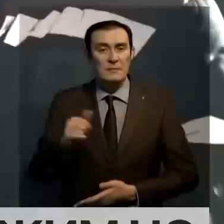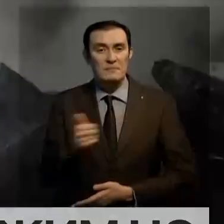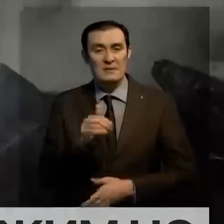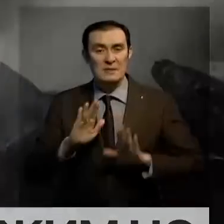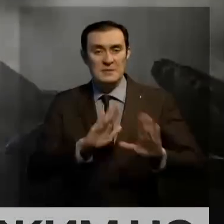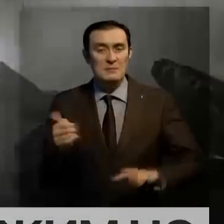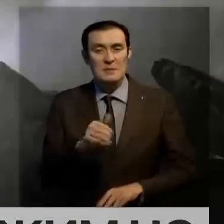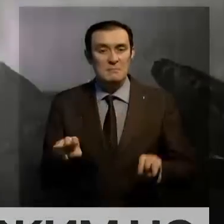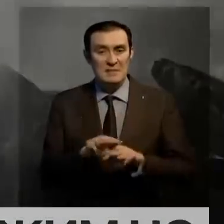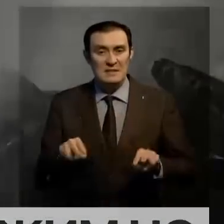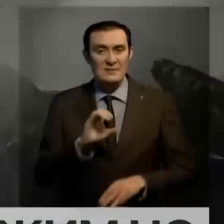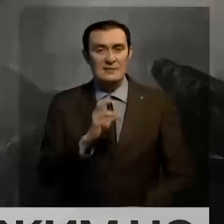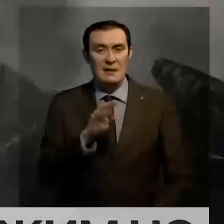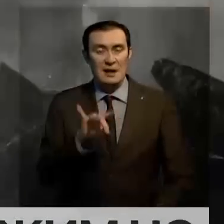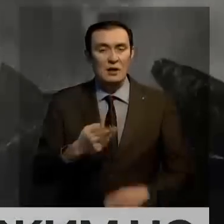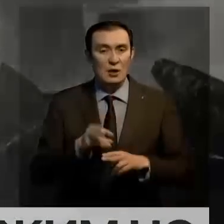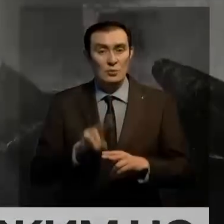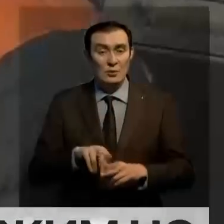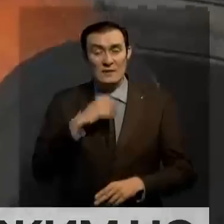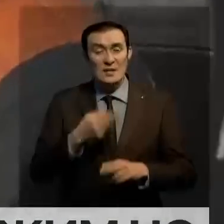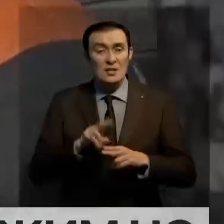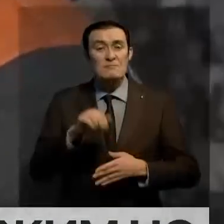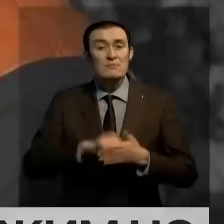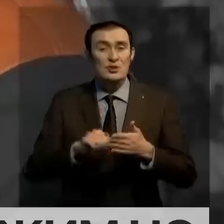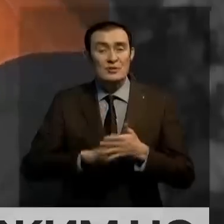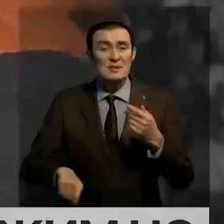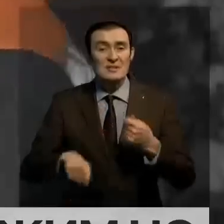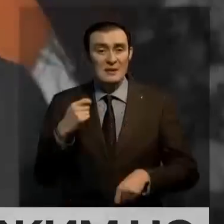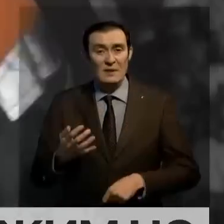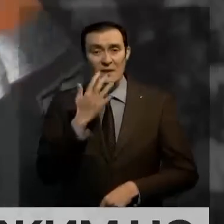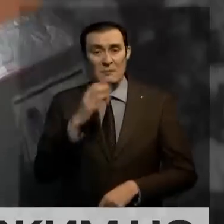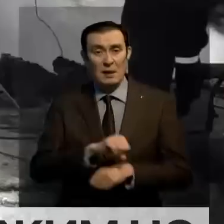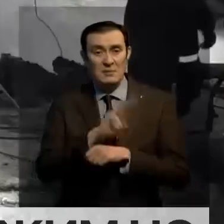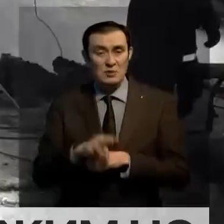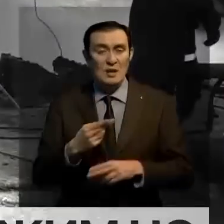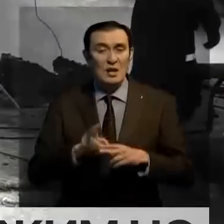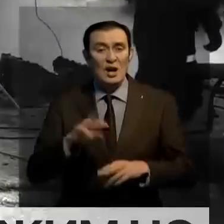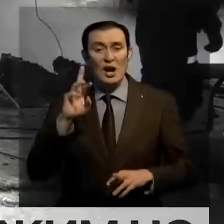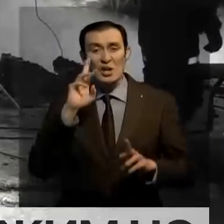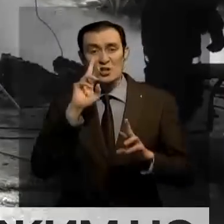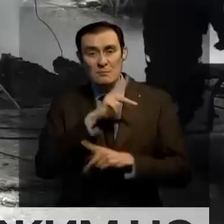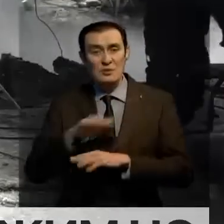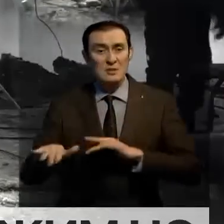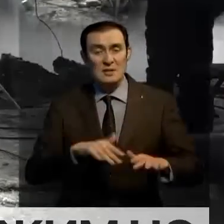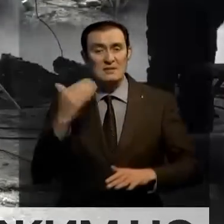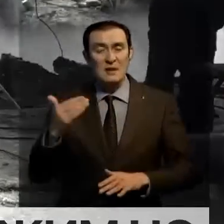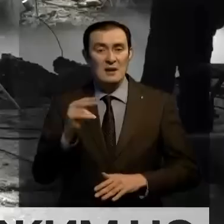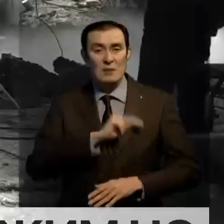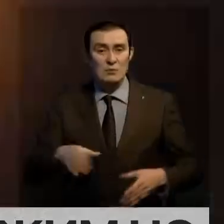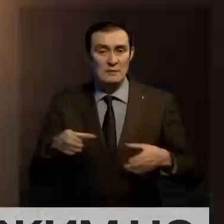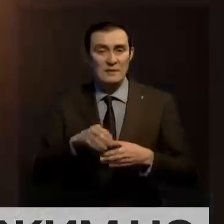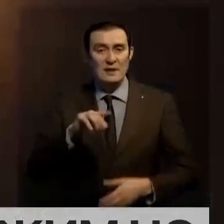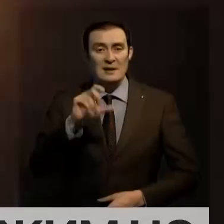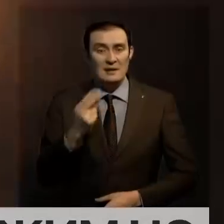заместитель премьер-министра Роман Скляр, который назвал одной из причин срыва теплоснабжения ошибочные действия персонала.